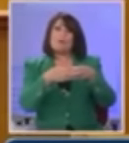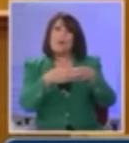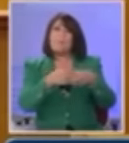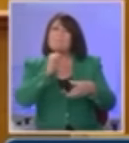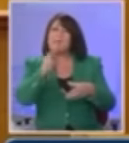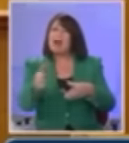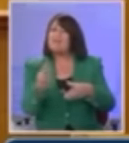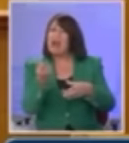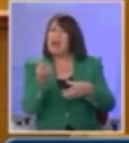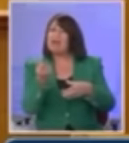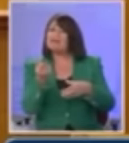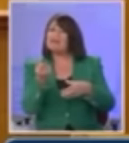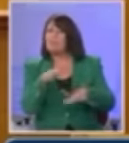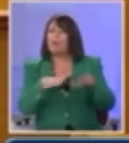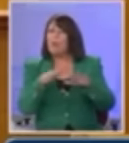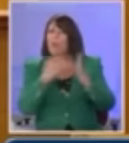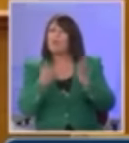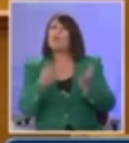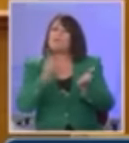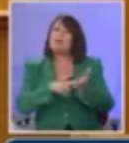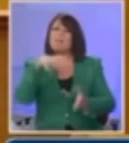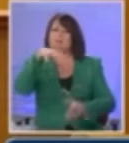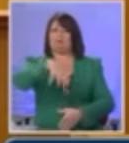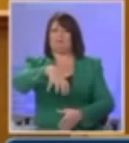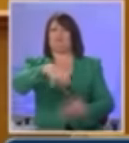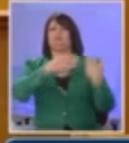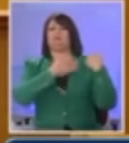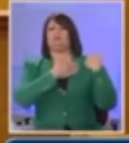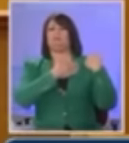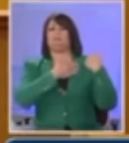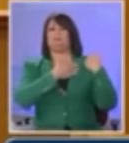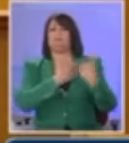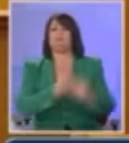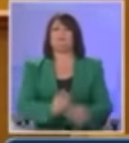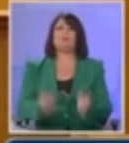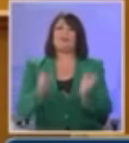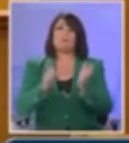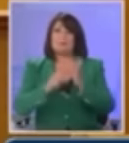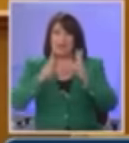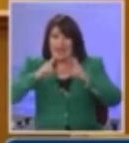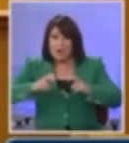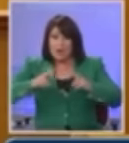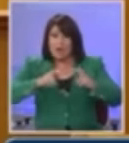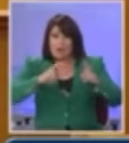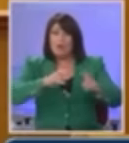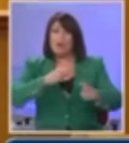Και βέβαια θα πρέπει να προχωρήσουμε σε όλους τους αναγκαίους ελέγχους